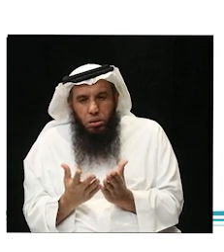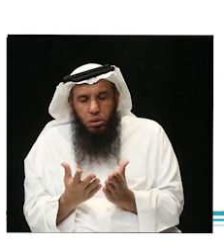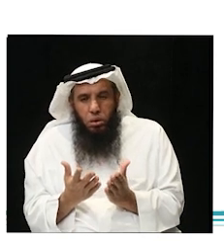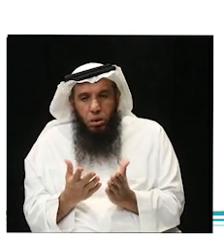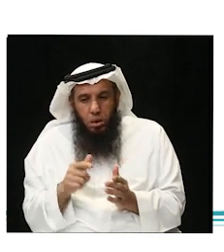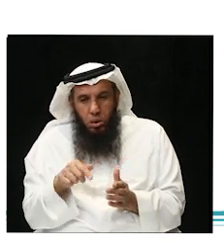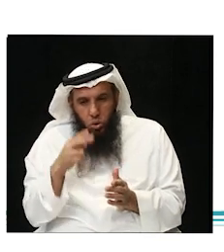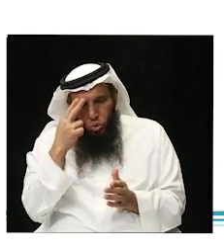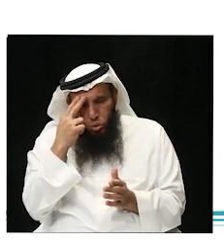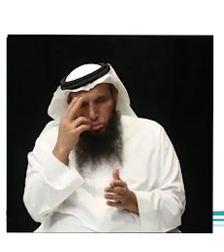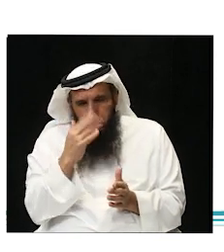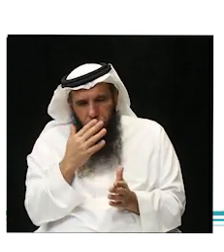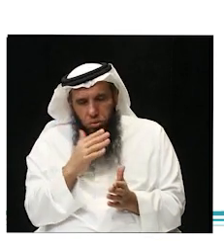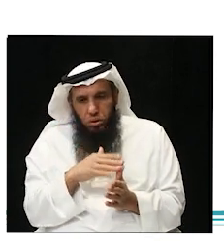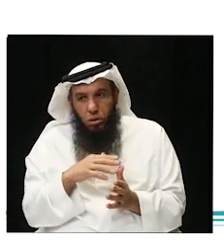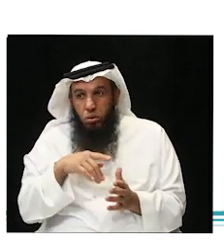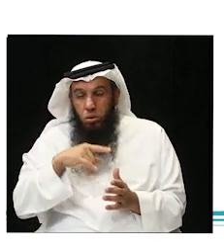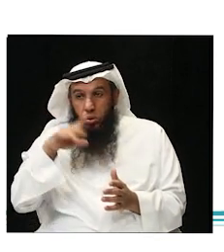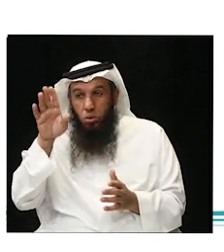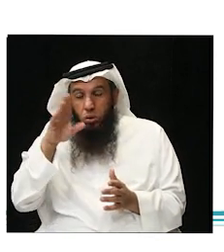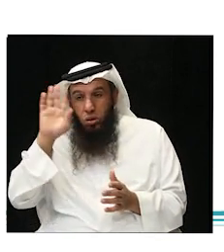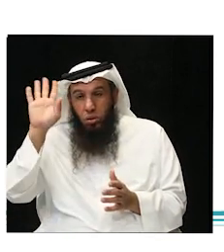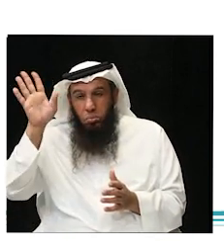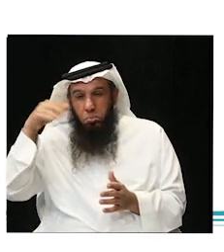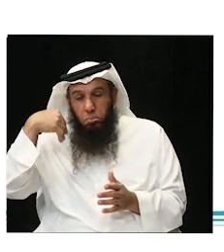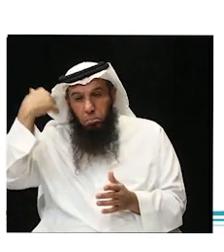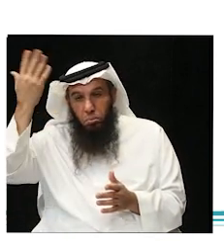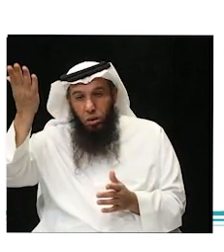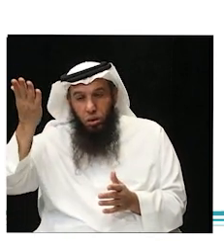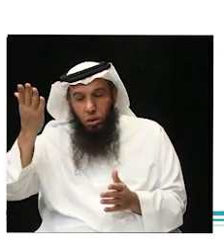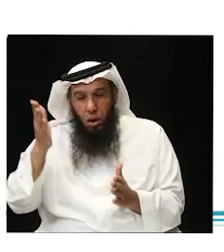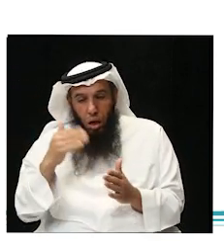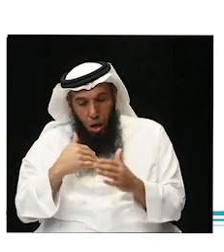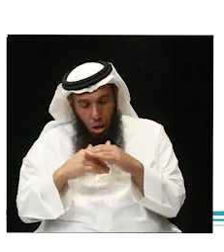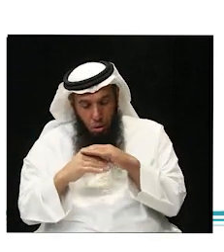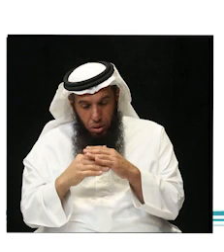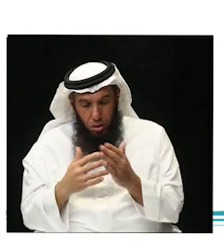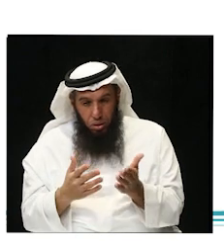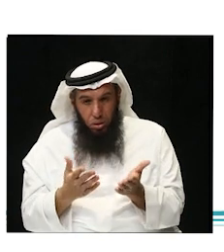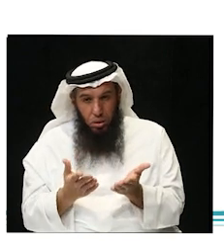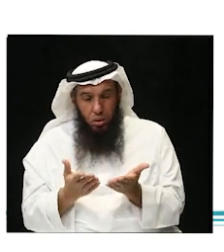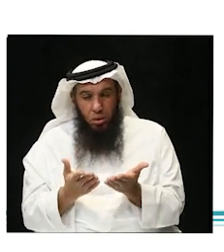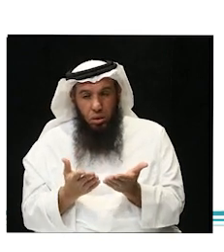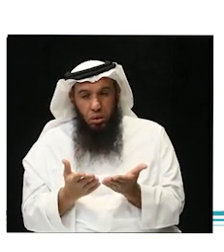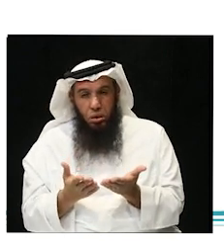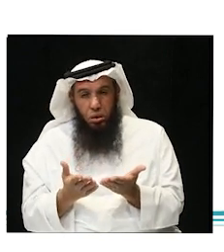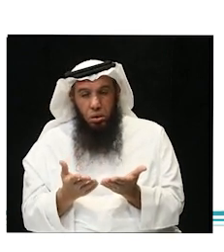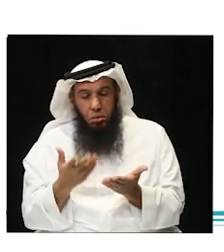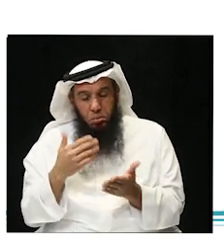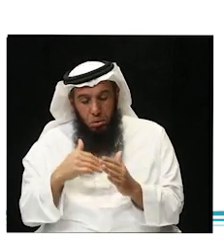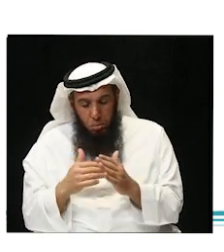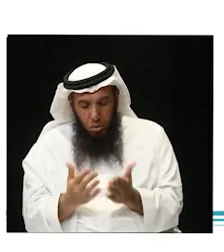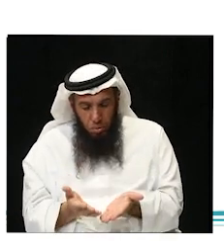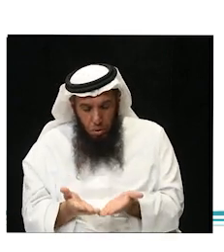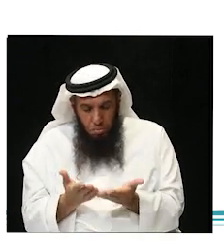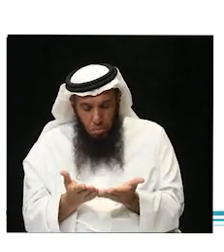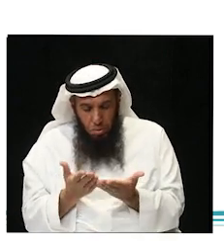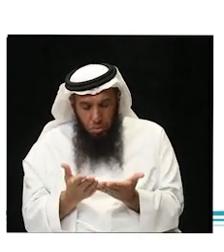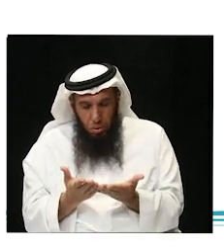لمن؟ لله سبحانه وتعالى. لهذا ذكر لك في التعريف، شوف التعريف هذا بأكد عليه مرة ثانية، هذا هو التعريف،